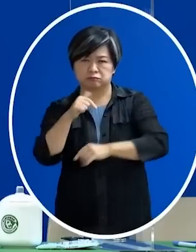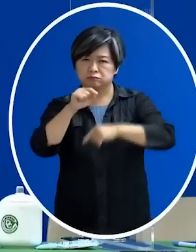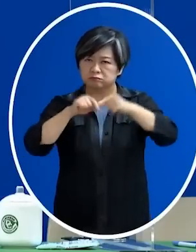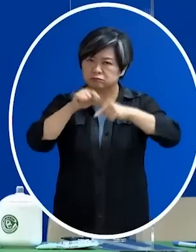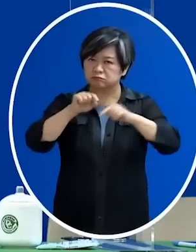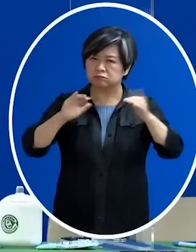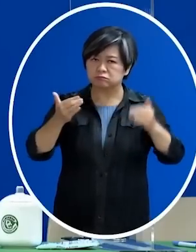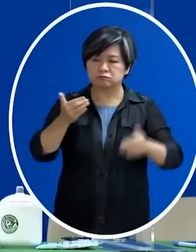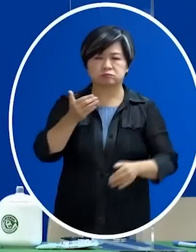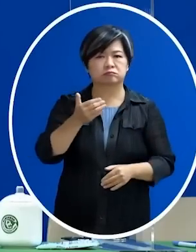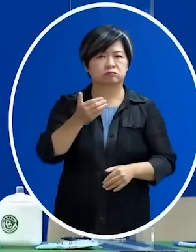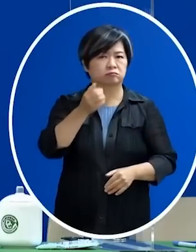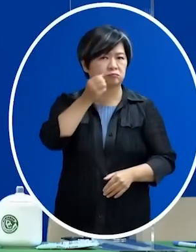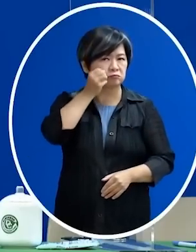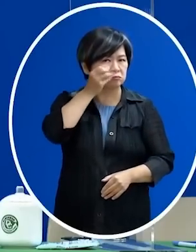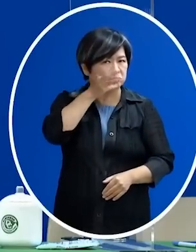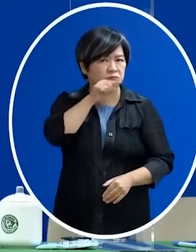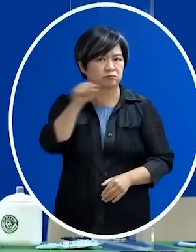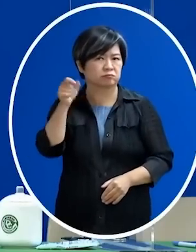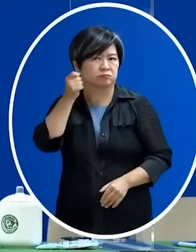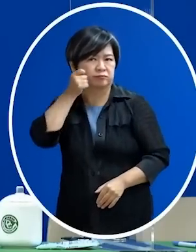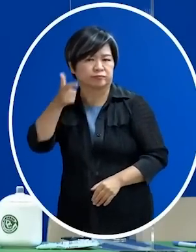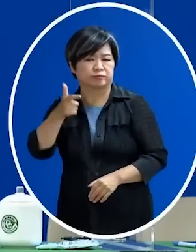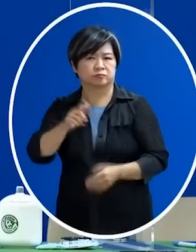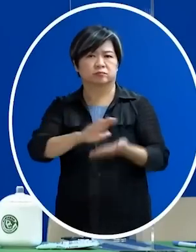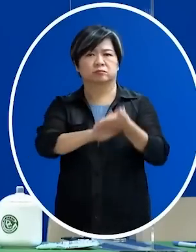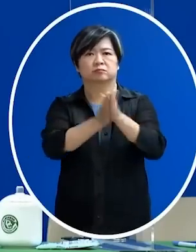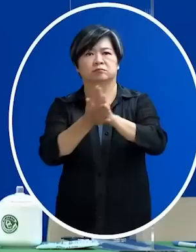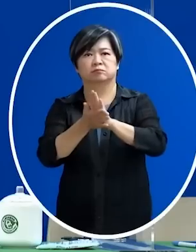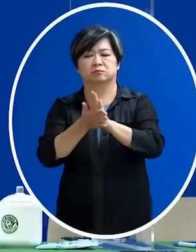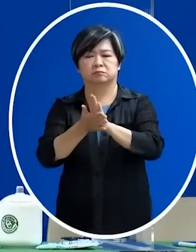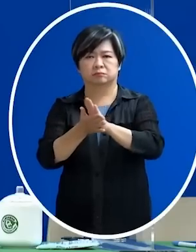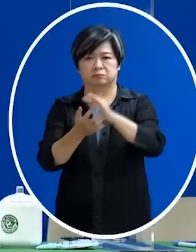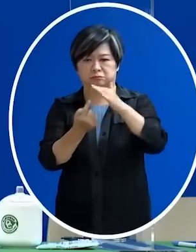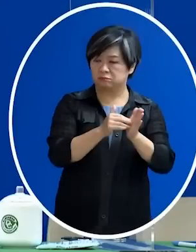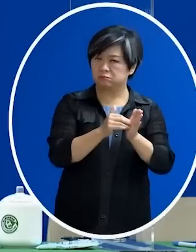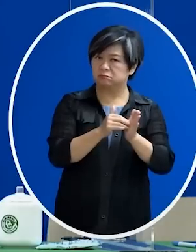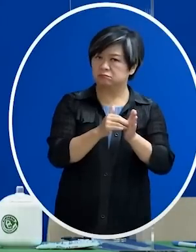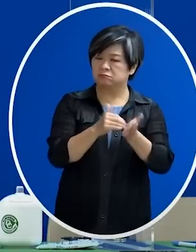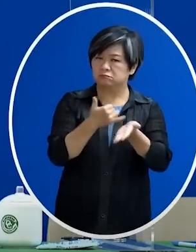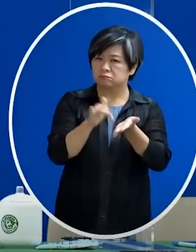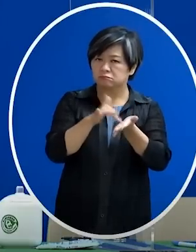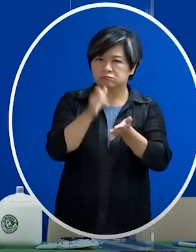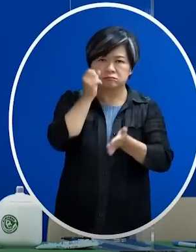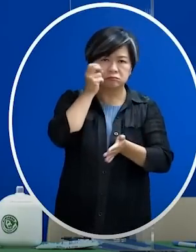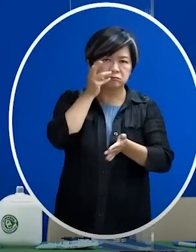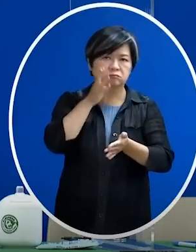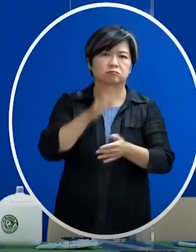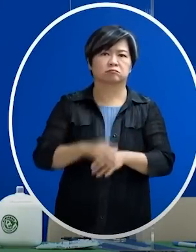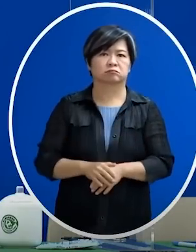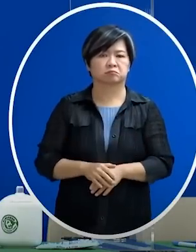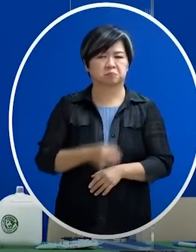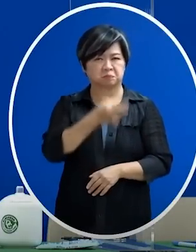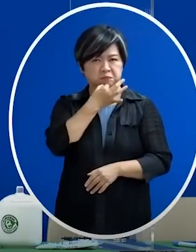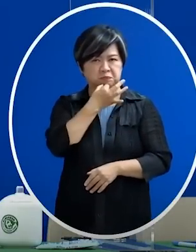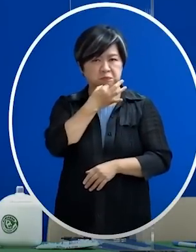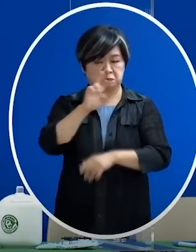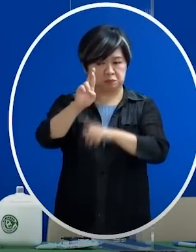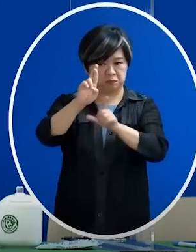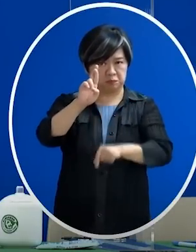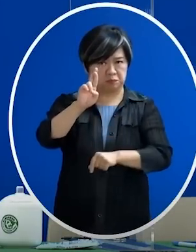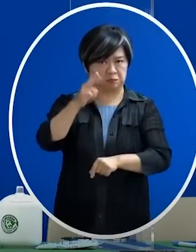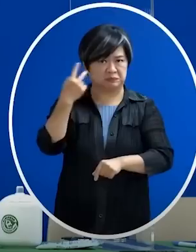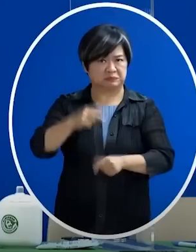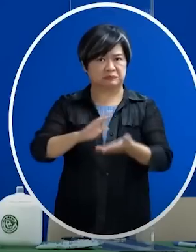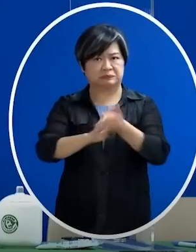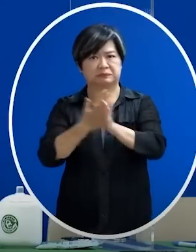概3到6个月它就会出现一个主要突变的病毒，所以我们预期年底以前又会出来一个